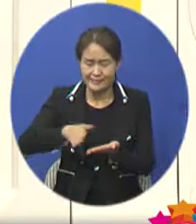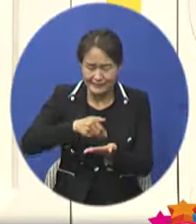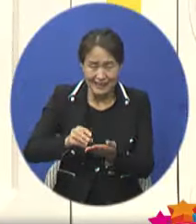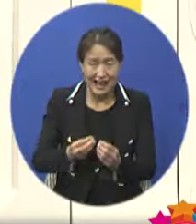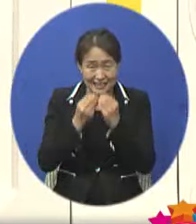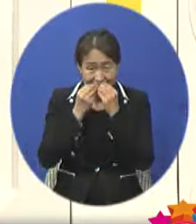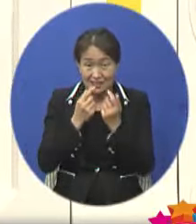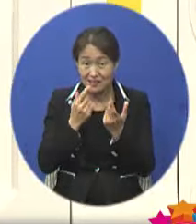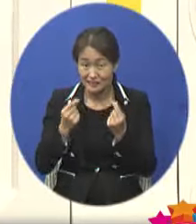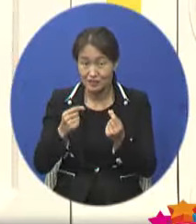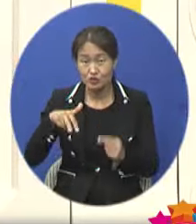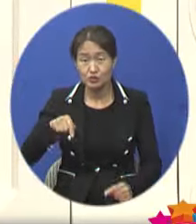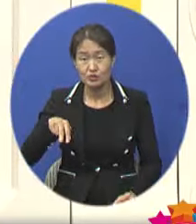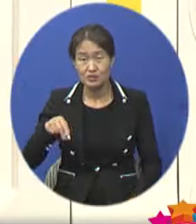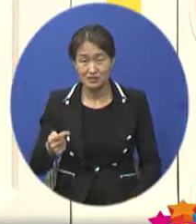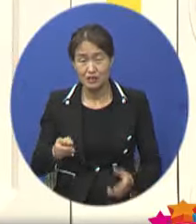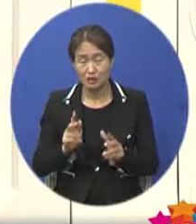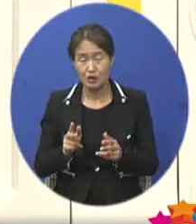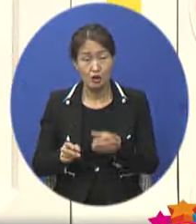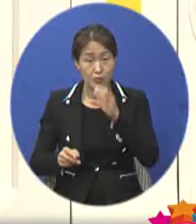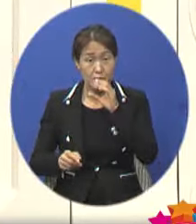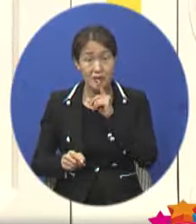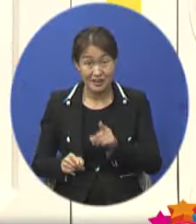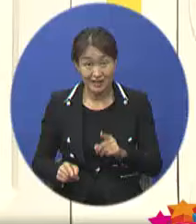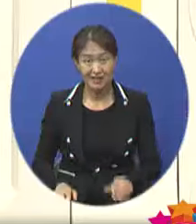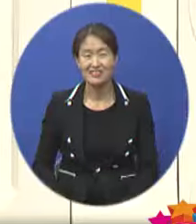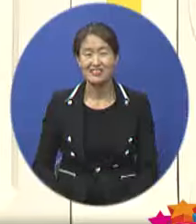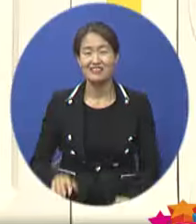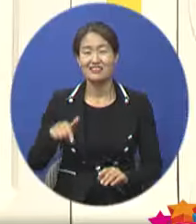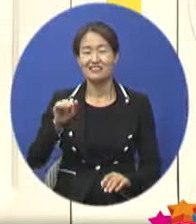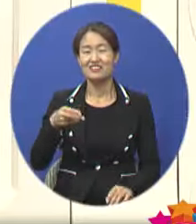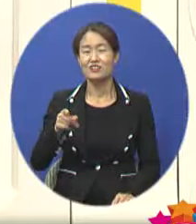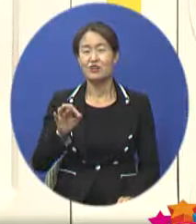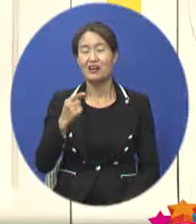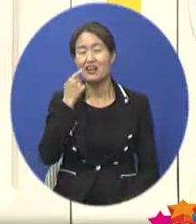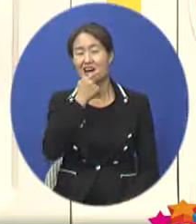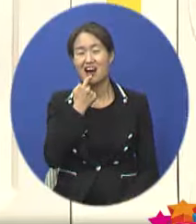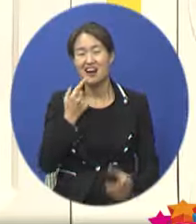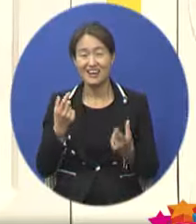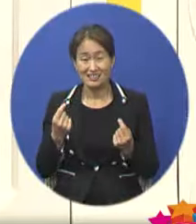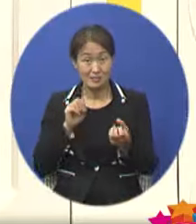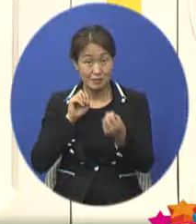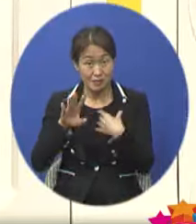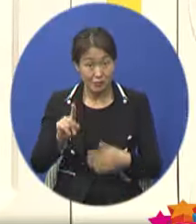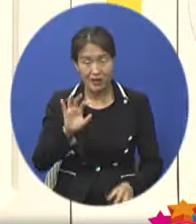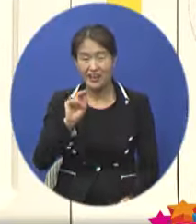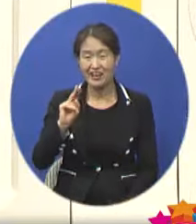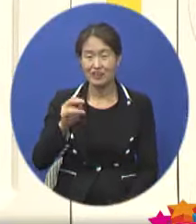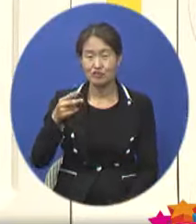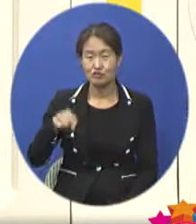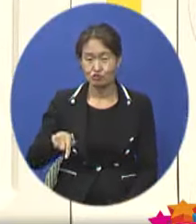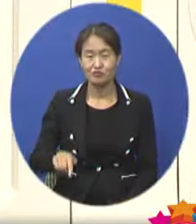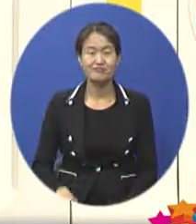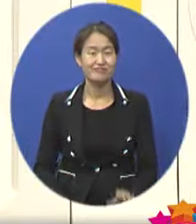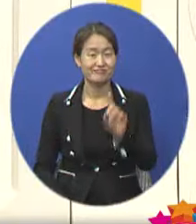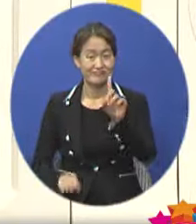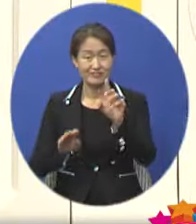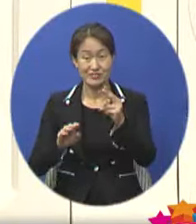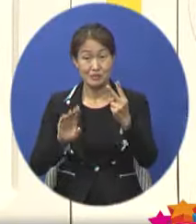아주 예쁜 열매 이것은 무엇일까요? 네. 바로 길동아 씨 입술 네. 같은 거. 뭘까요? 정답은 앵두, 앵두 2번.